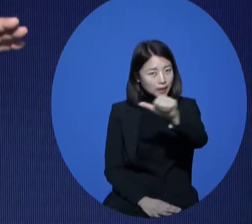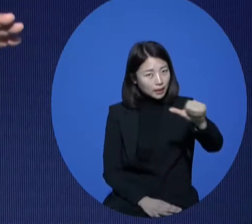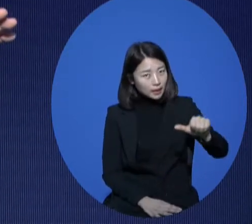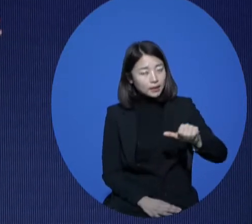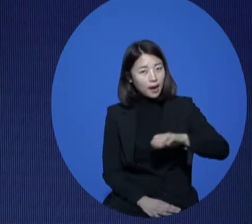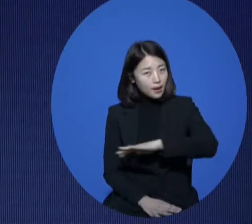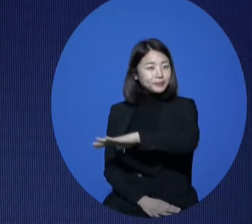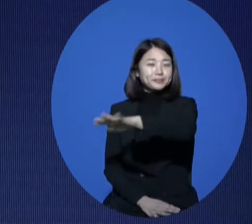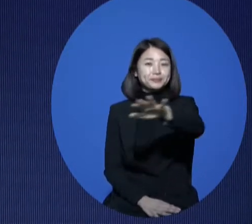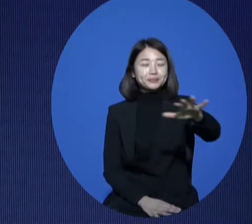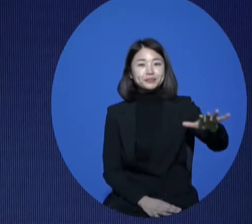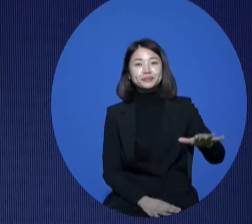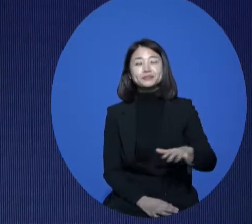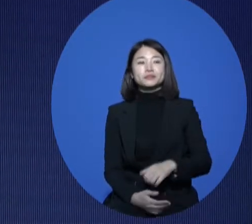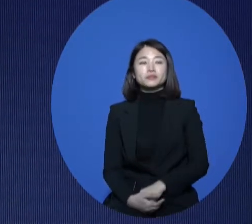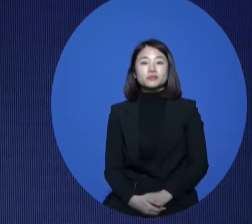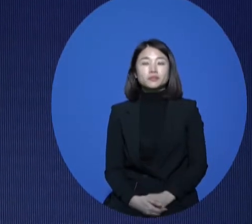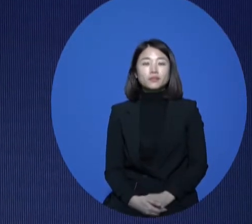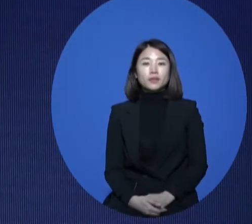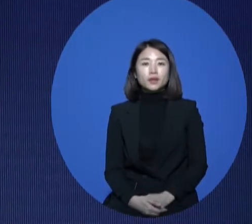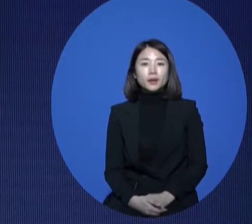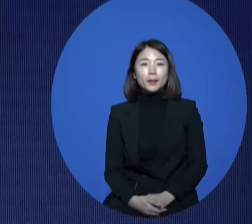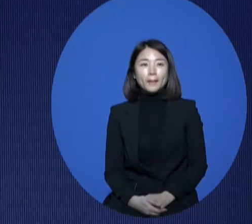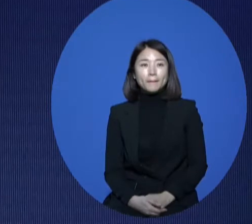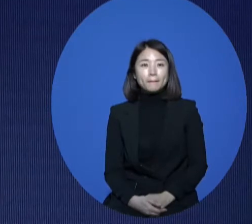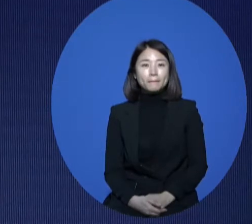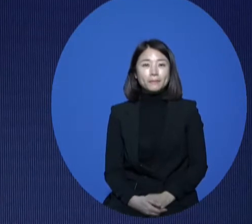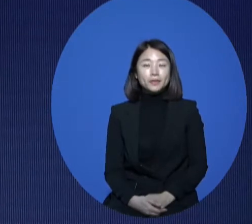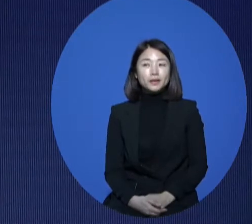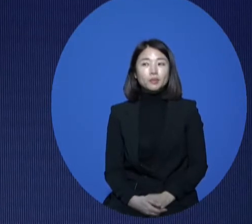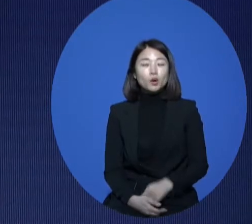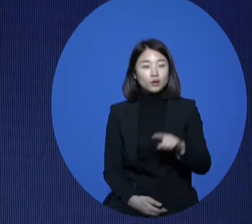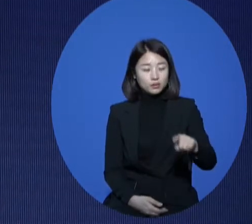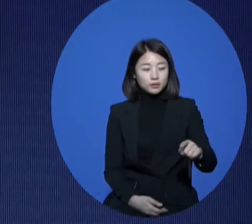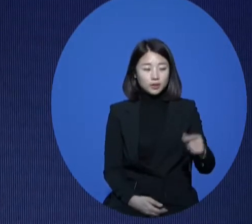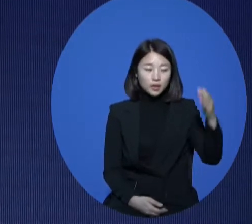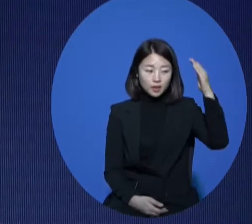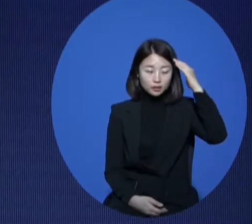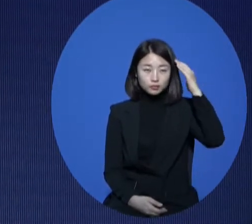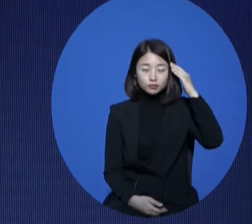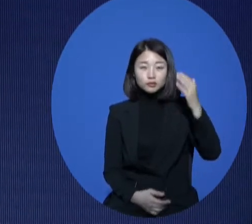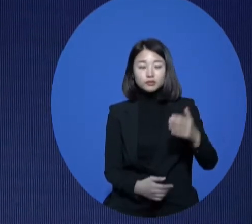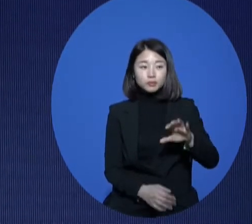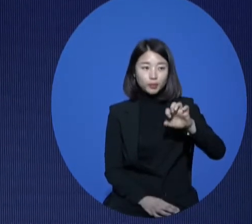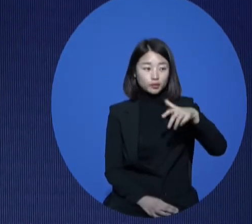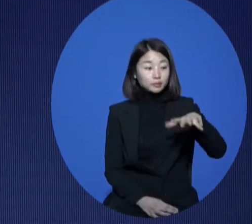지구 전역에 우리가 그 새로운 바람을 불어넣기 위해서 이